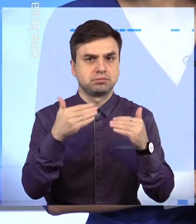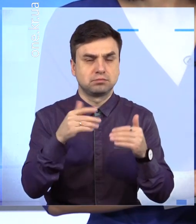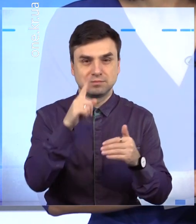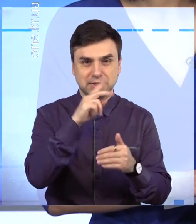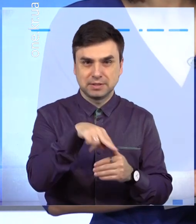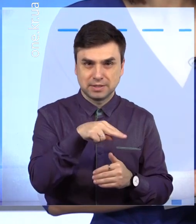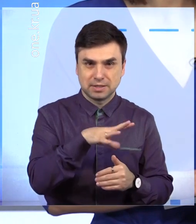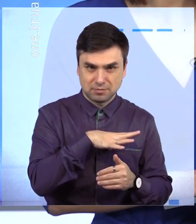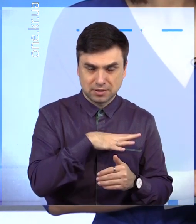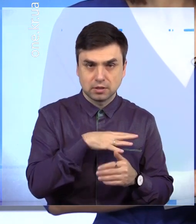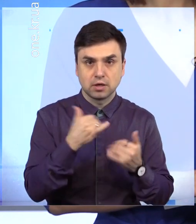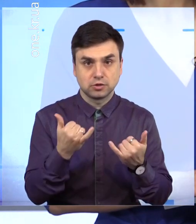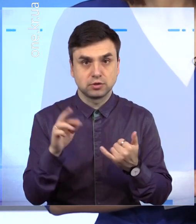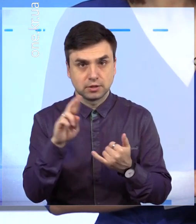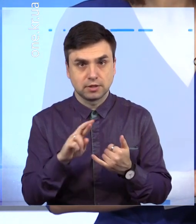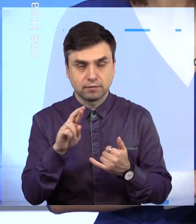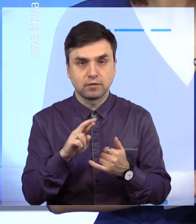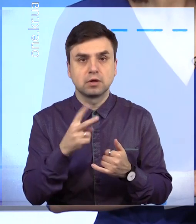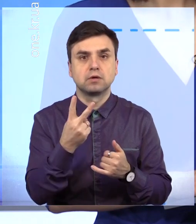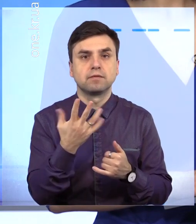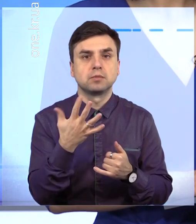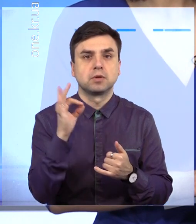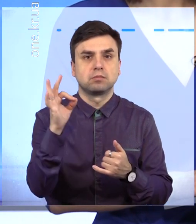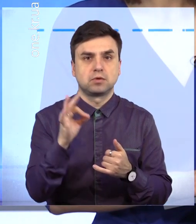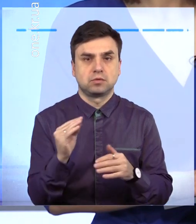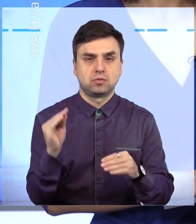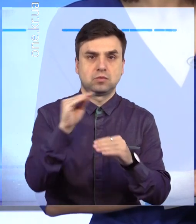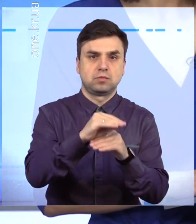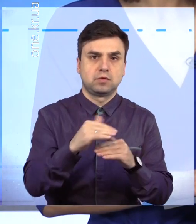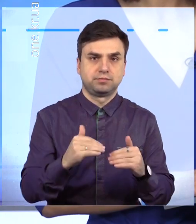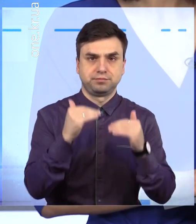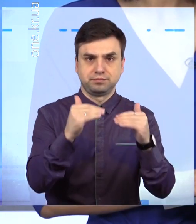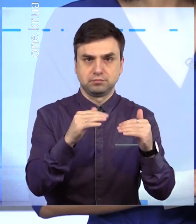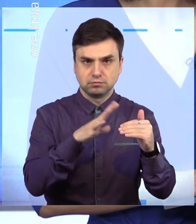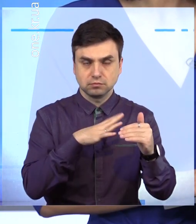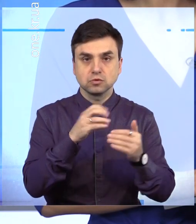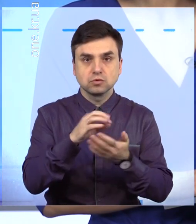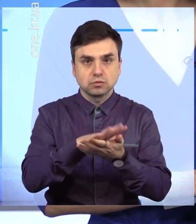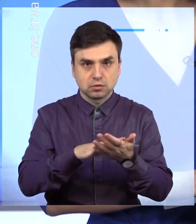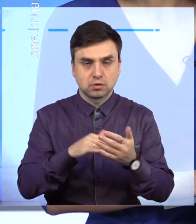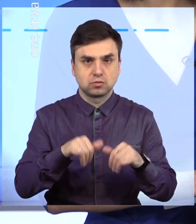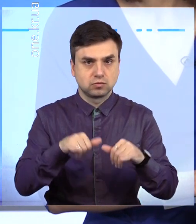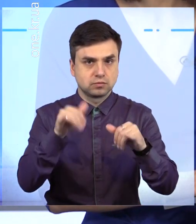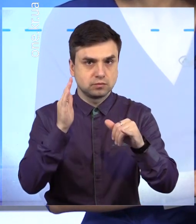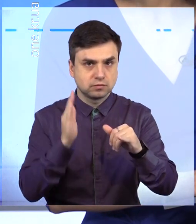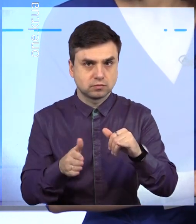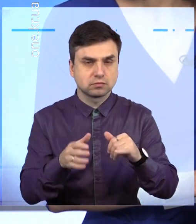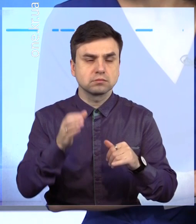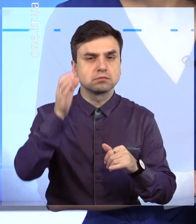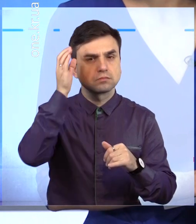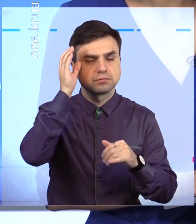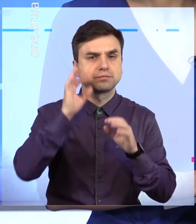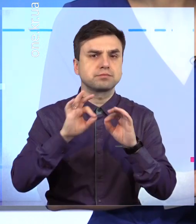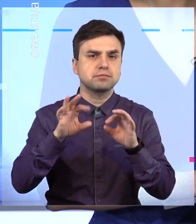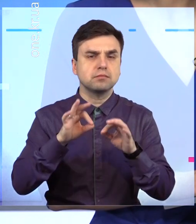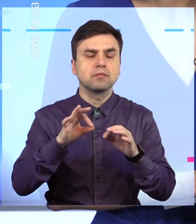його зросла на чверть та підвищуватиметься далі. Експерти кажуть, такі різкі зміни пов'язані з зростанням ціни на нафту на світовому